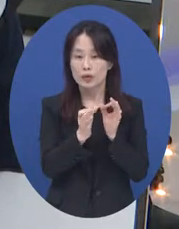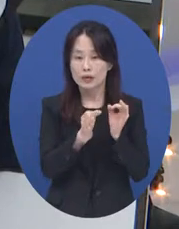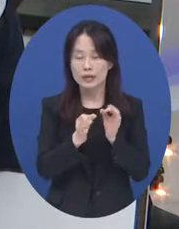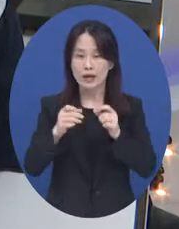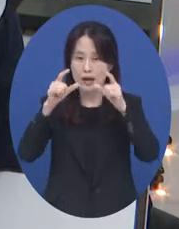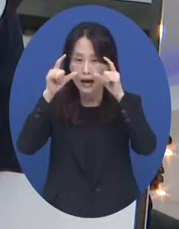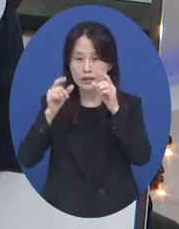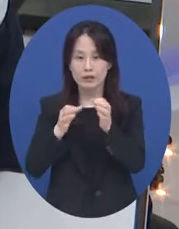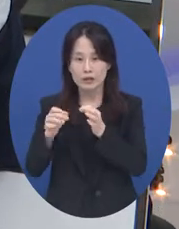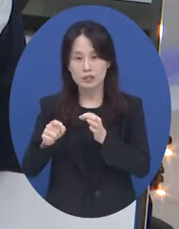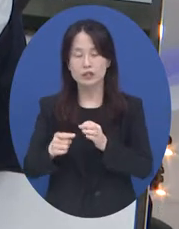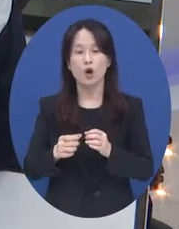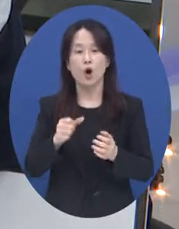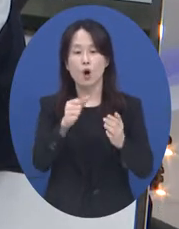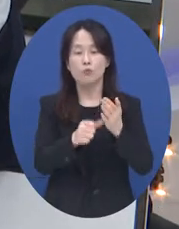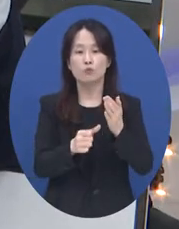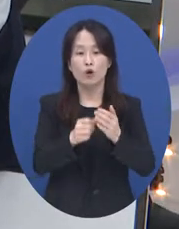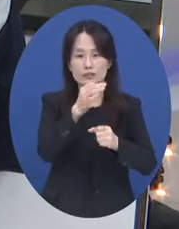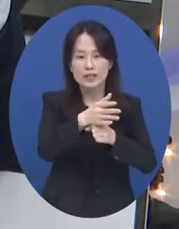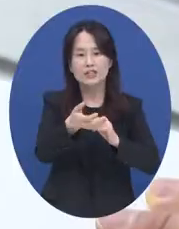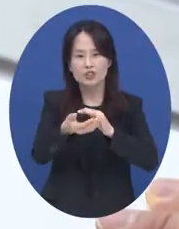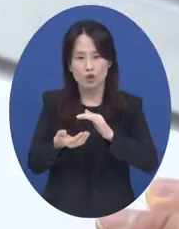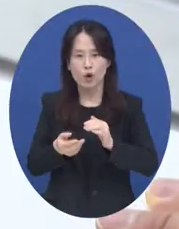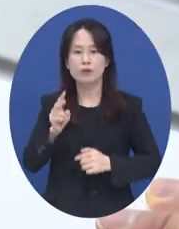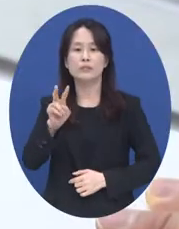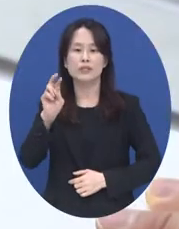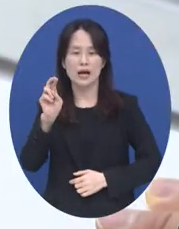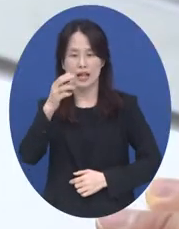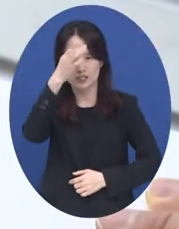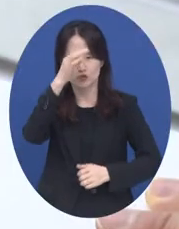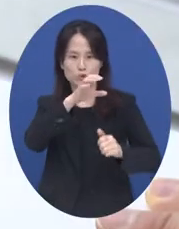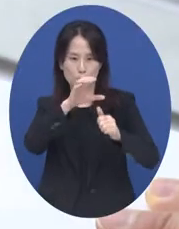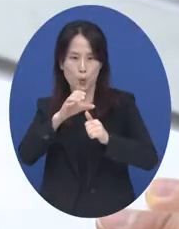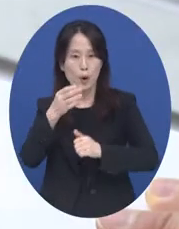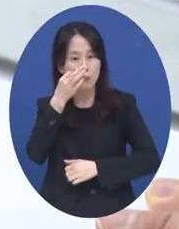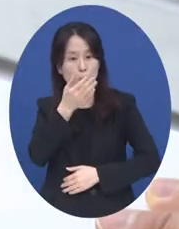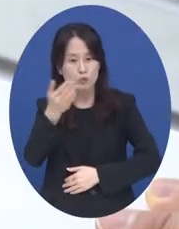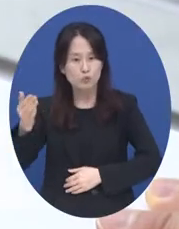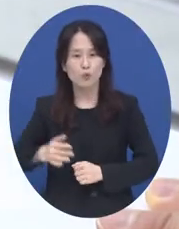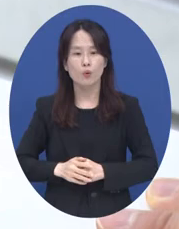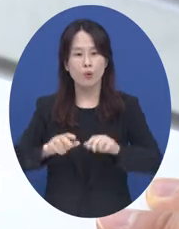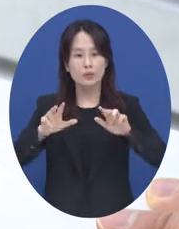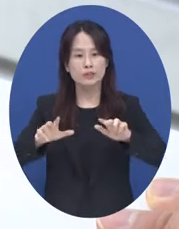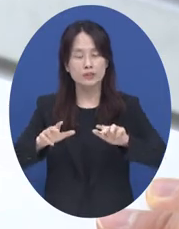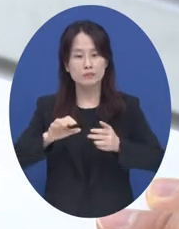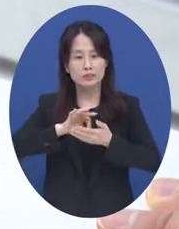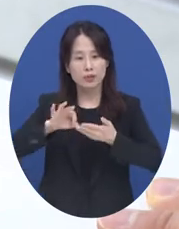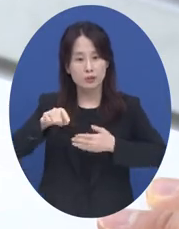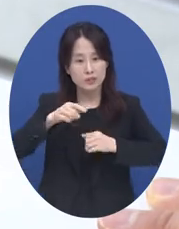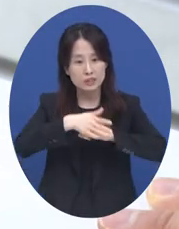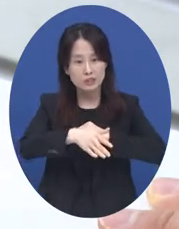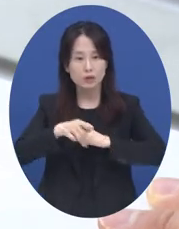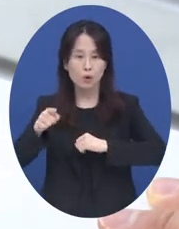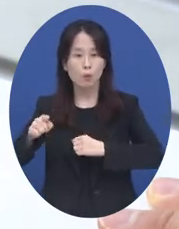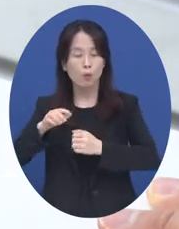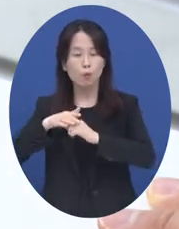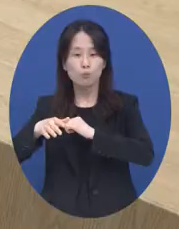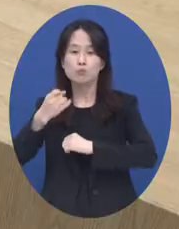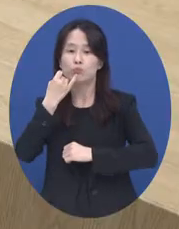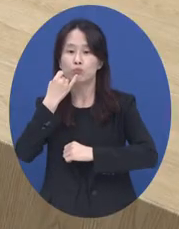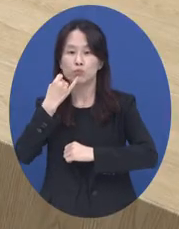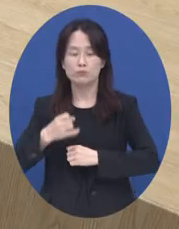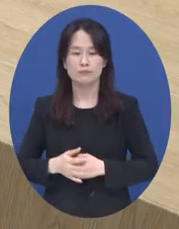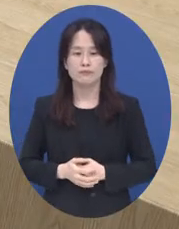안경점에서도 물건을 사기 전에 VR 기술이 손님을 맞습니다. 쓰시는 것도 이런 스타일이고, 이런 스타일도 괜찮으신 것 같아요. 좀